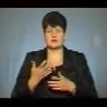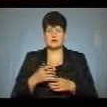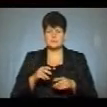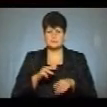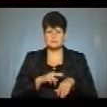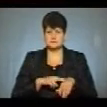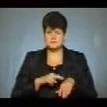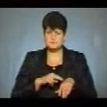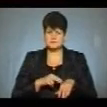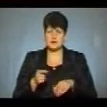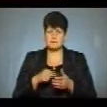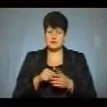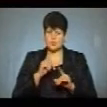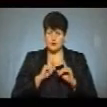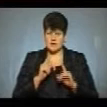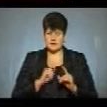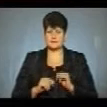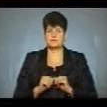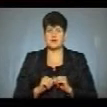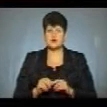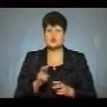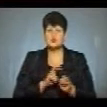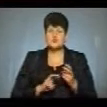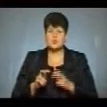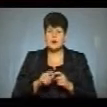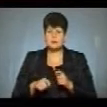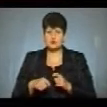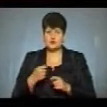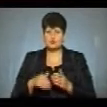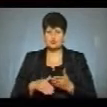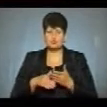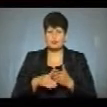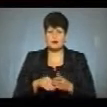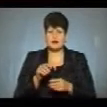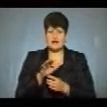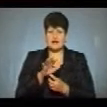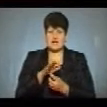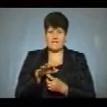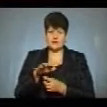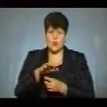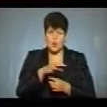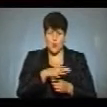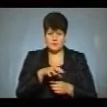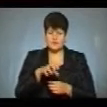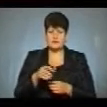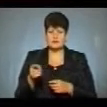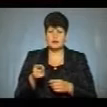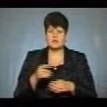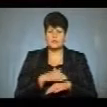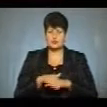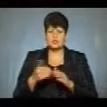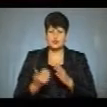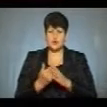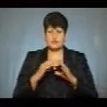інспекції Тернопільської міськради Ігор Максимів. Шукали порушників з допомогою квадрокоптера в Тернополі, на вулиці Новий Світ,